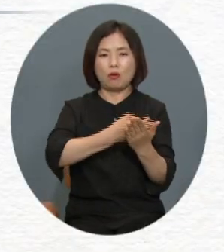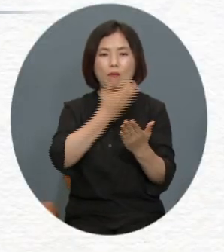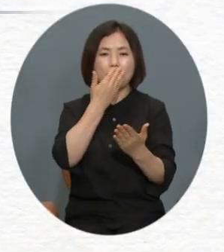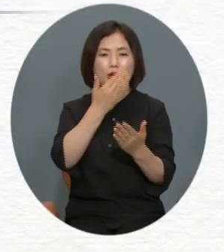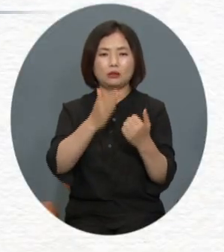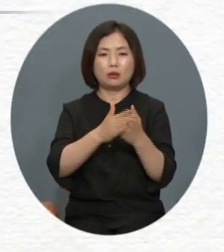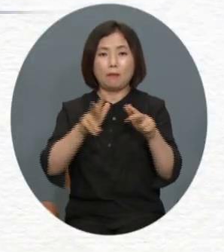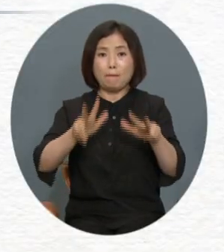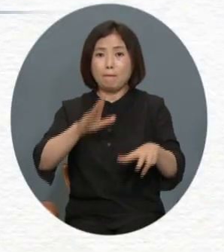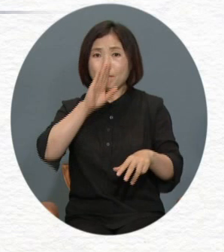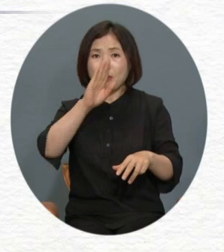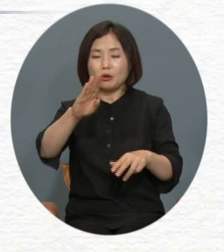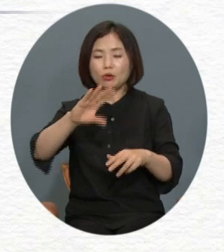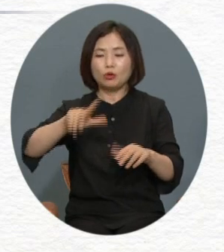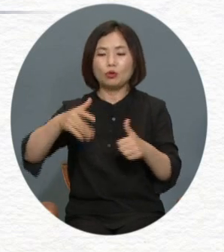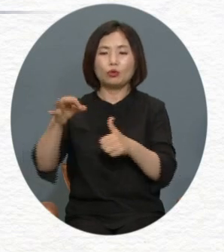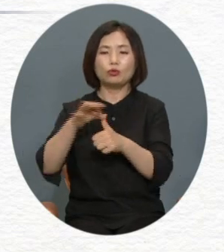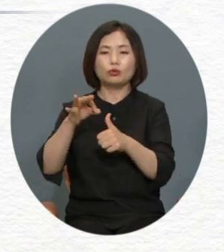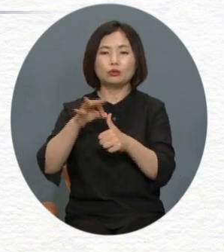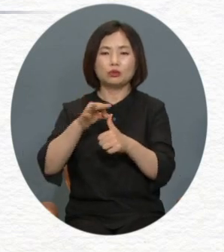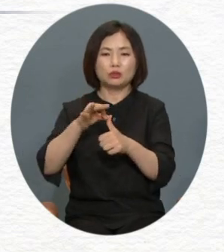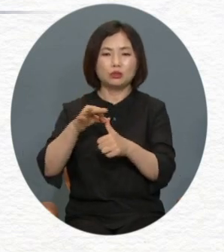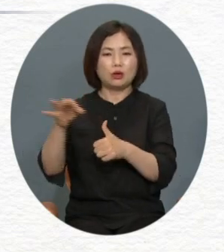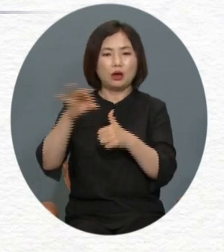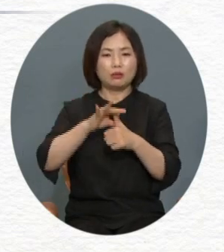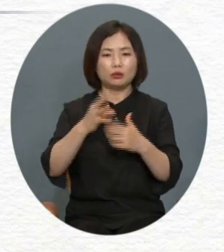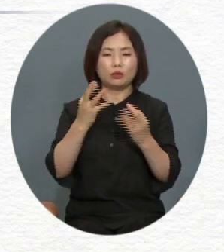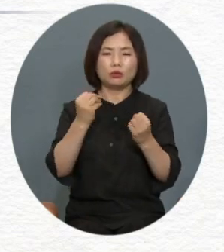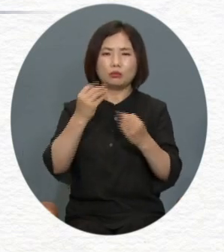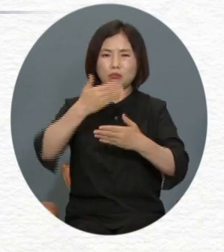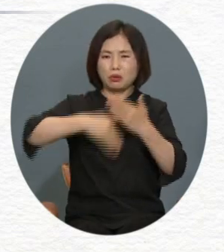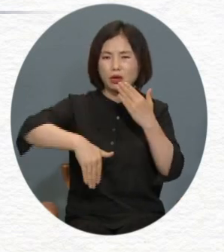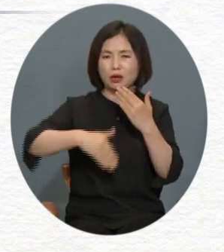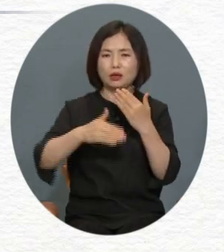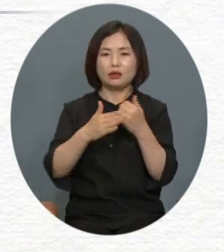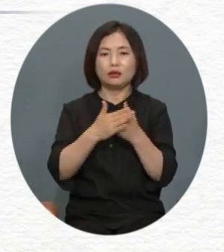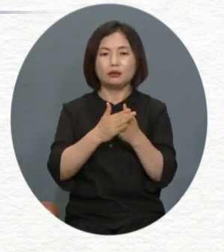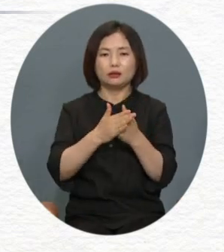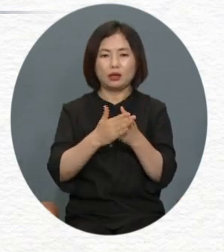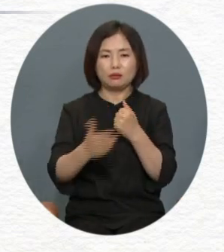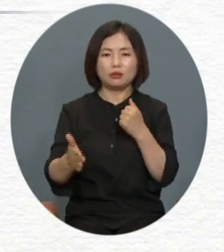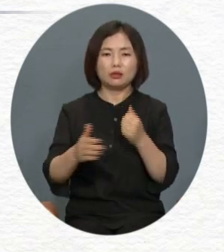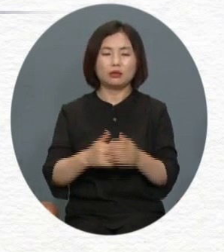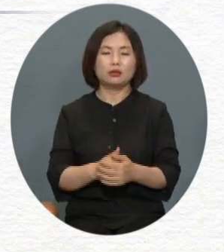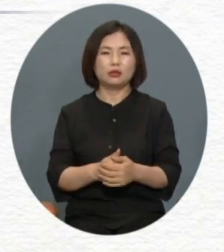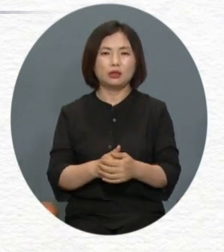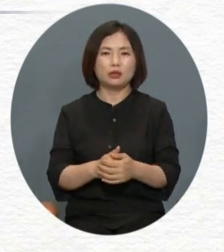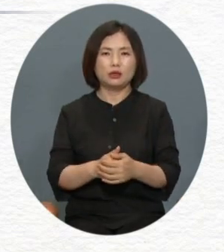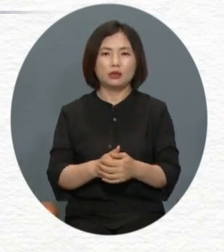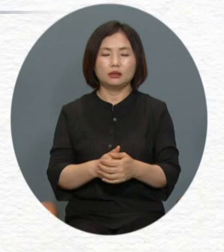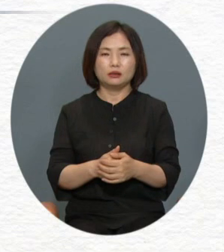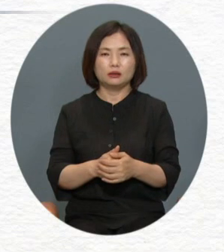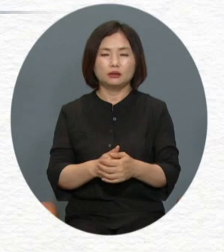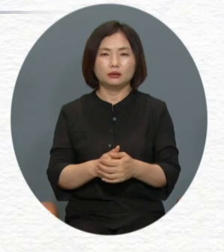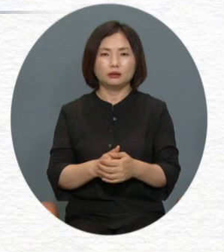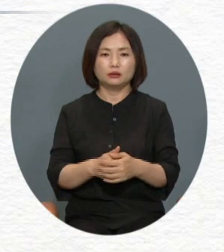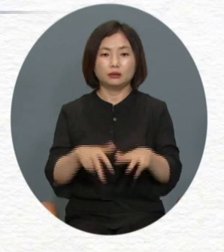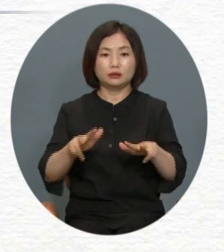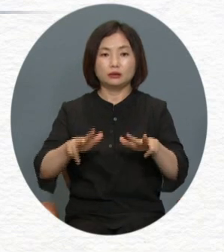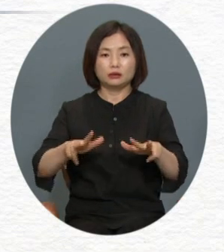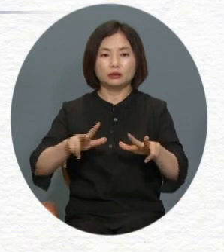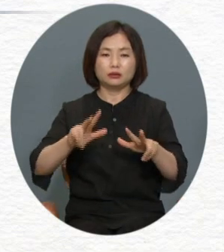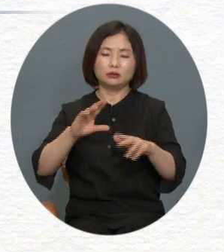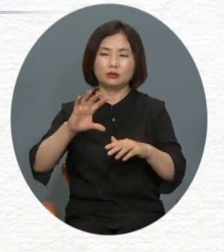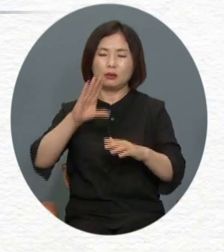그래서 지금 단장을 수령하게 되면 많이 금액이 깎여 나오더라고요. 지금